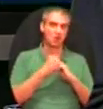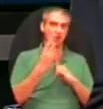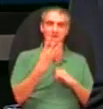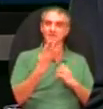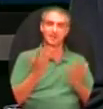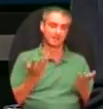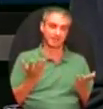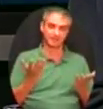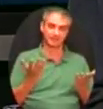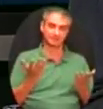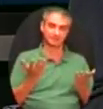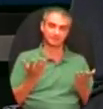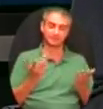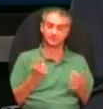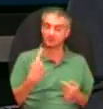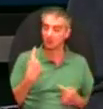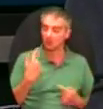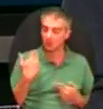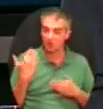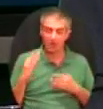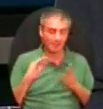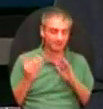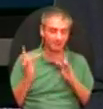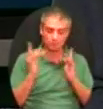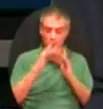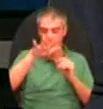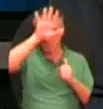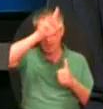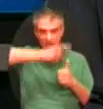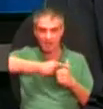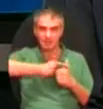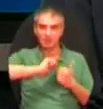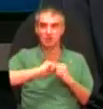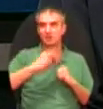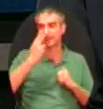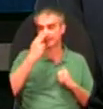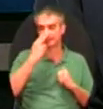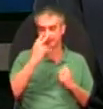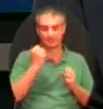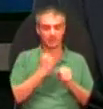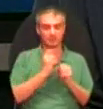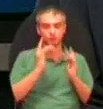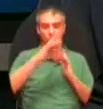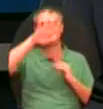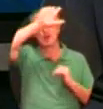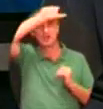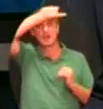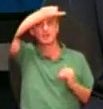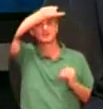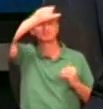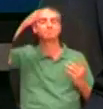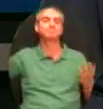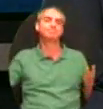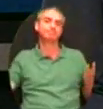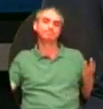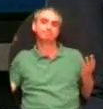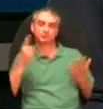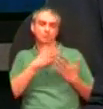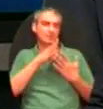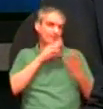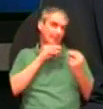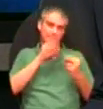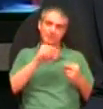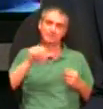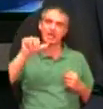למשל. כל צעד אחר מול איראן, כל צעד שהוא ינסה לנקוט מול איראן, הוא לא, הוא הרי דיבר